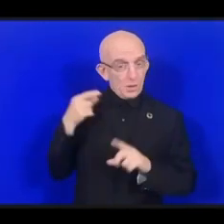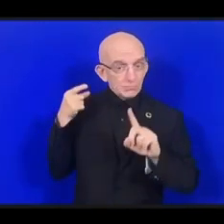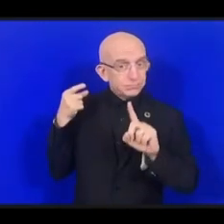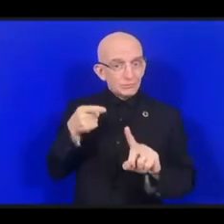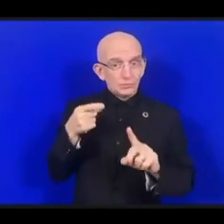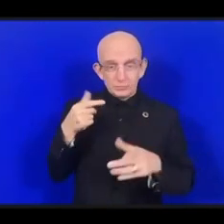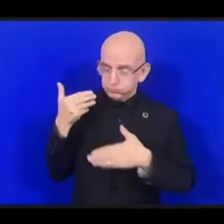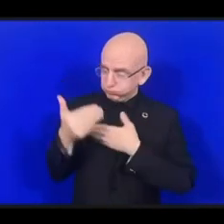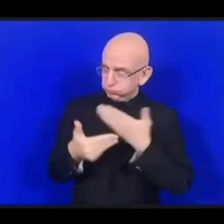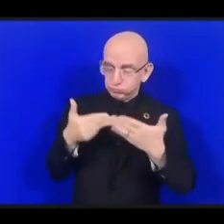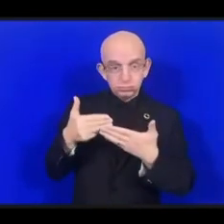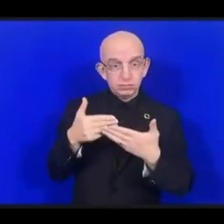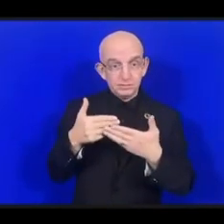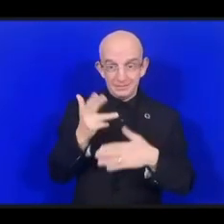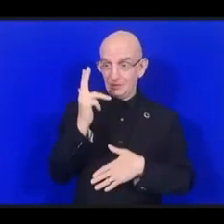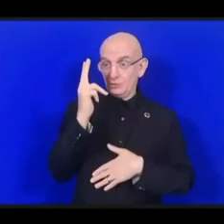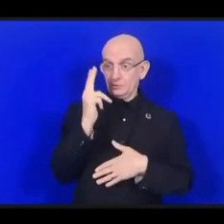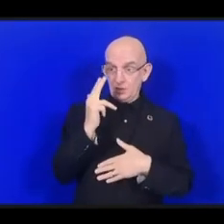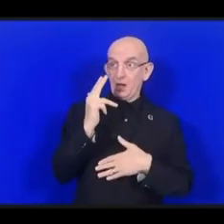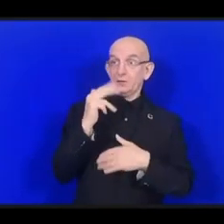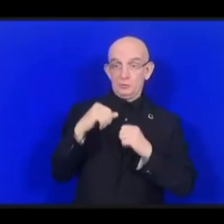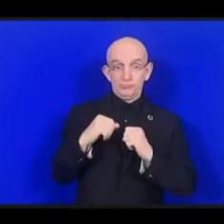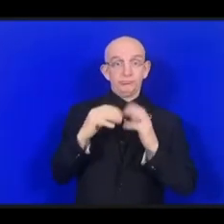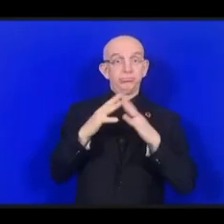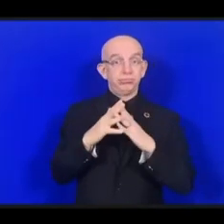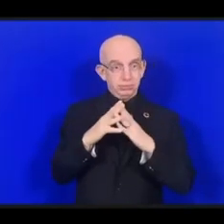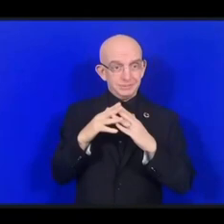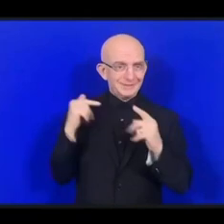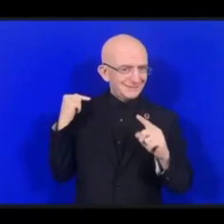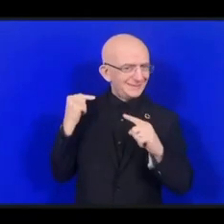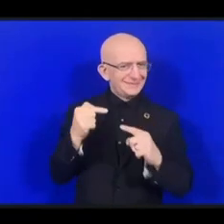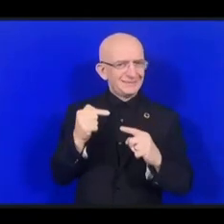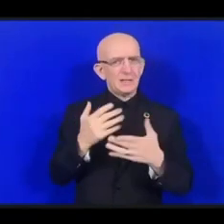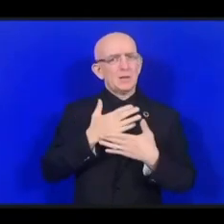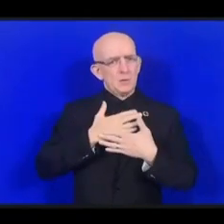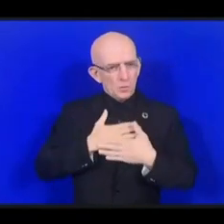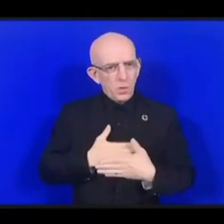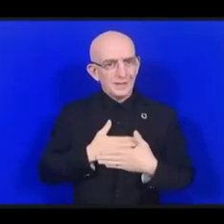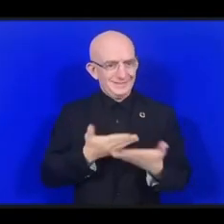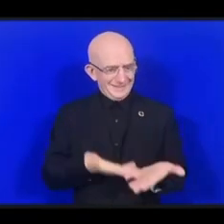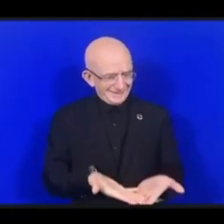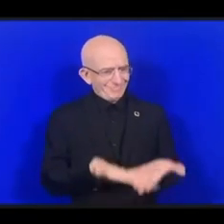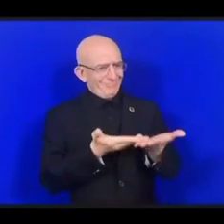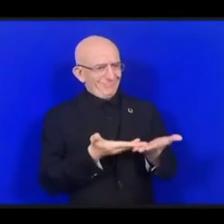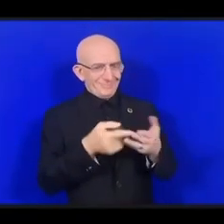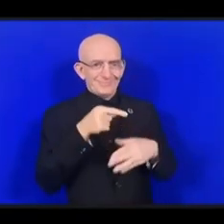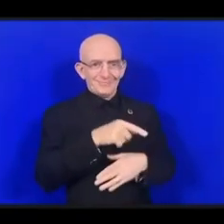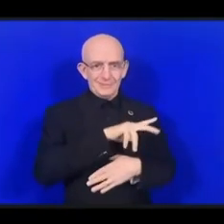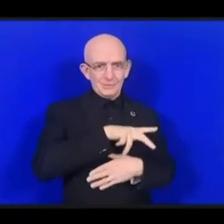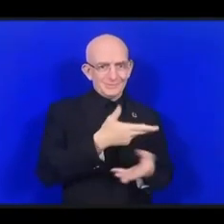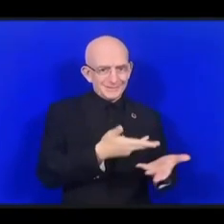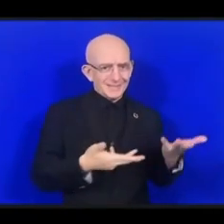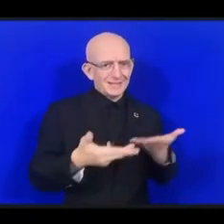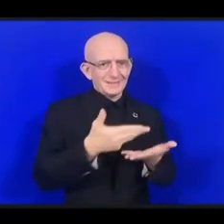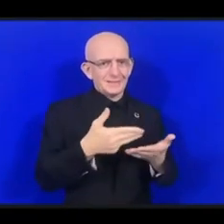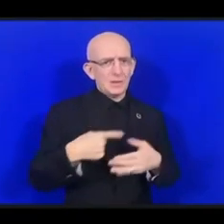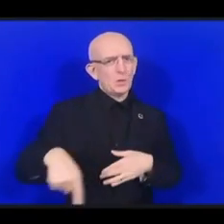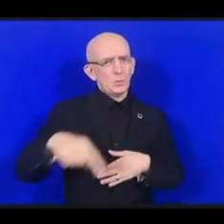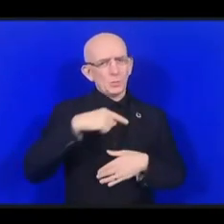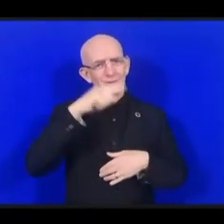是希望能够为社会赋权。我们相信连接可以释放人的潜